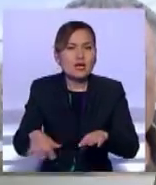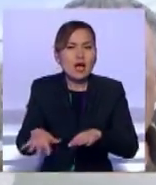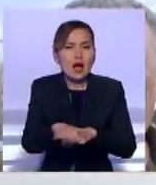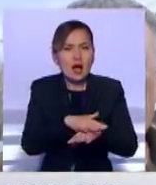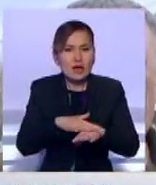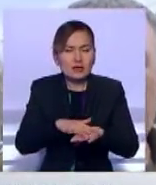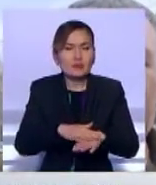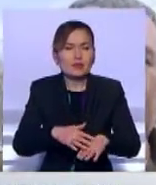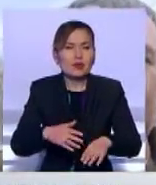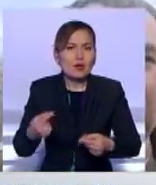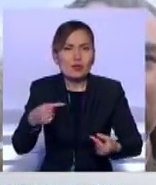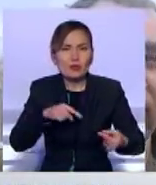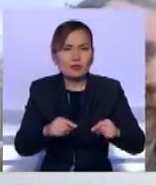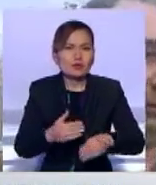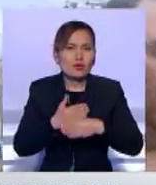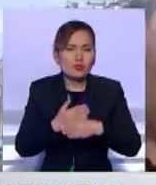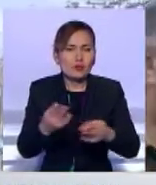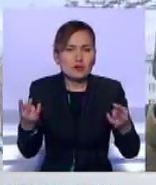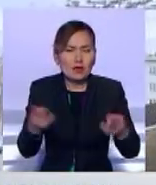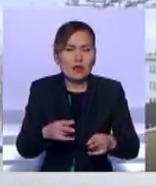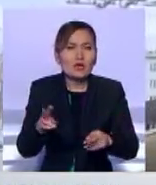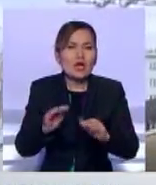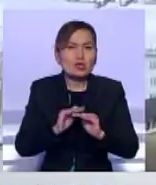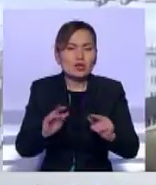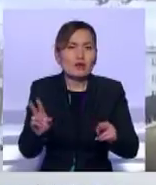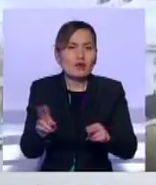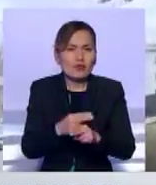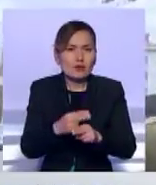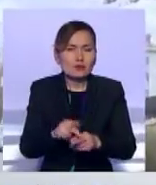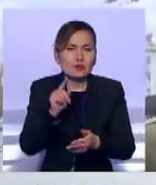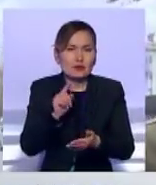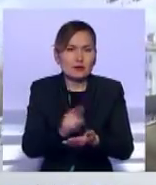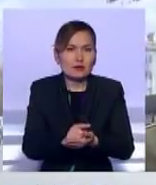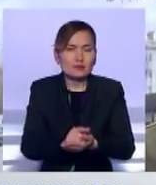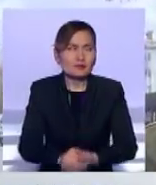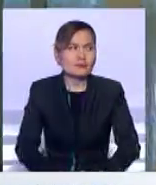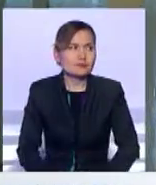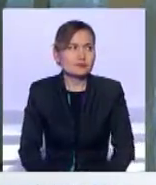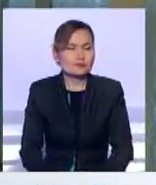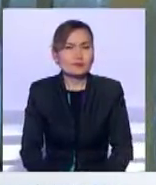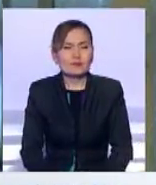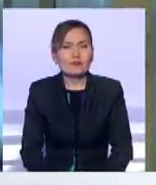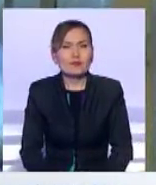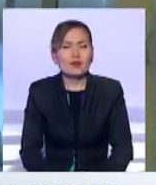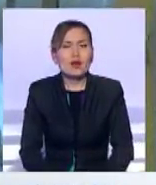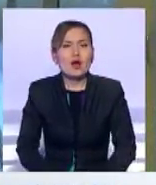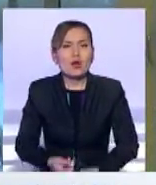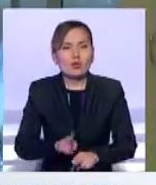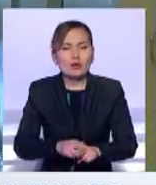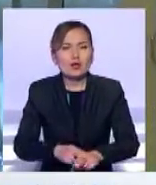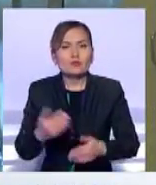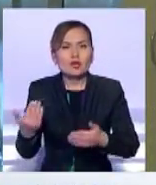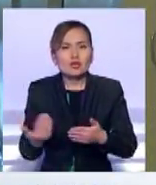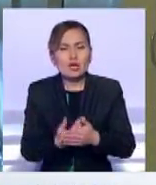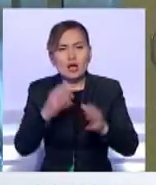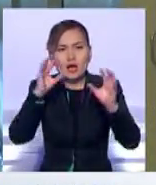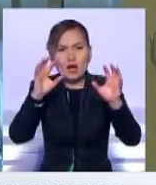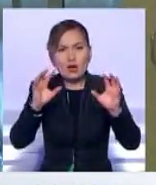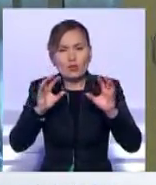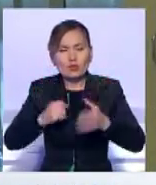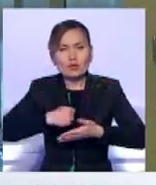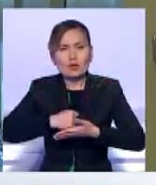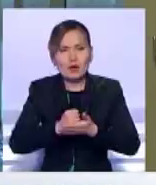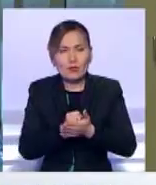болса ғана мәселені шеше аламыз. Алайда қарттар үйін мүлде жоямыз деп айтуға әлі ерте. Жаңа кодексінде еңбекке қабілетті балаларды